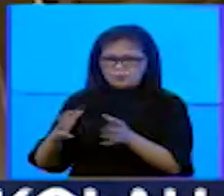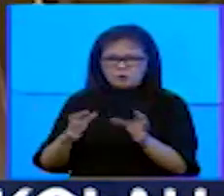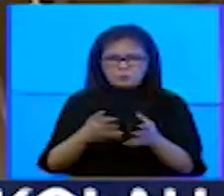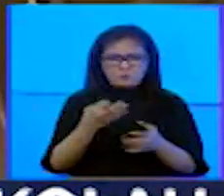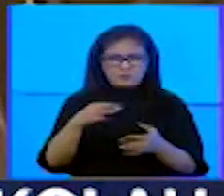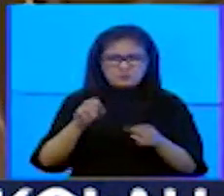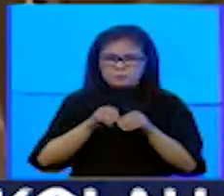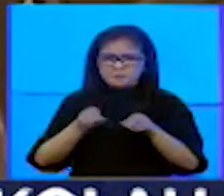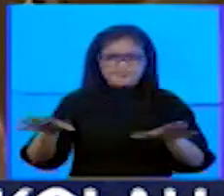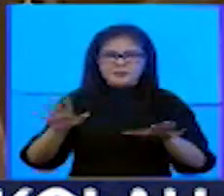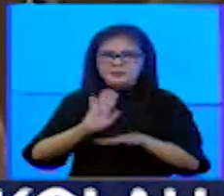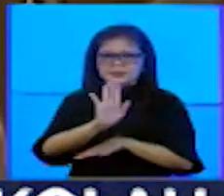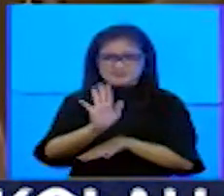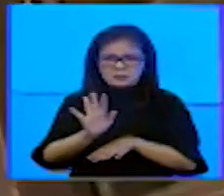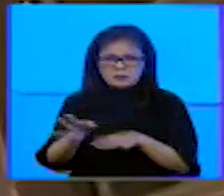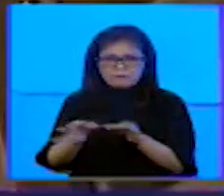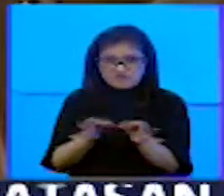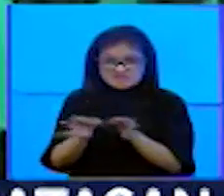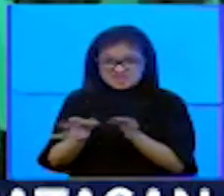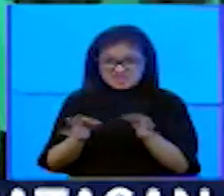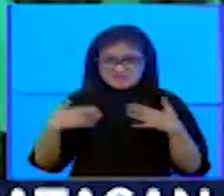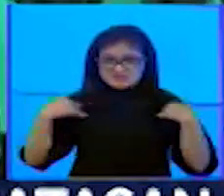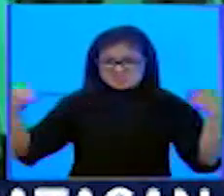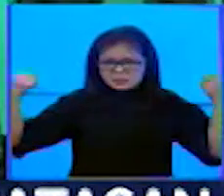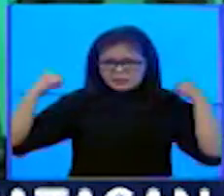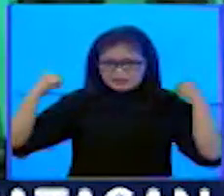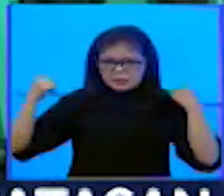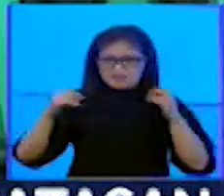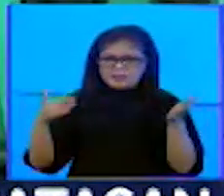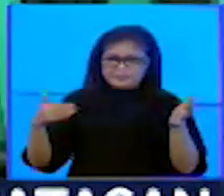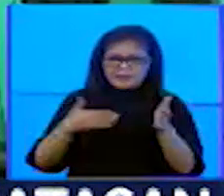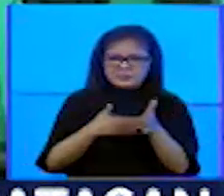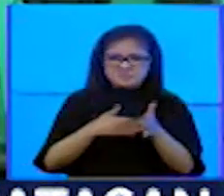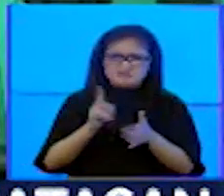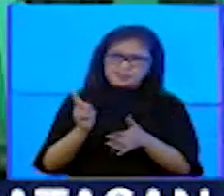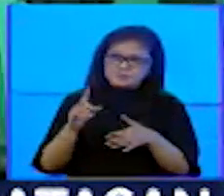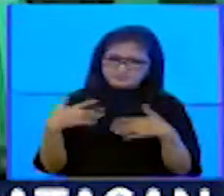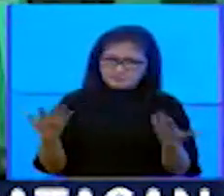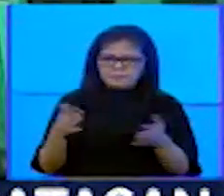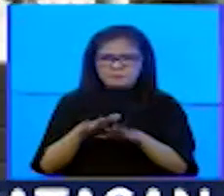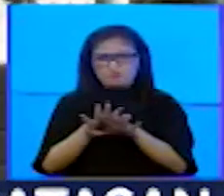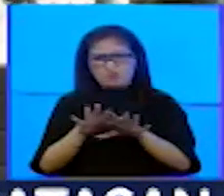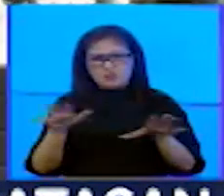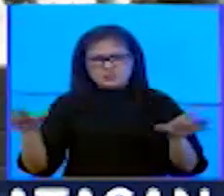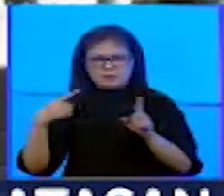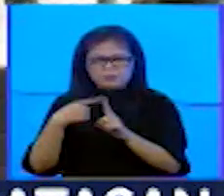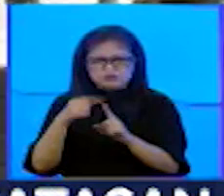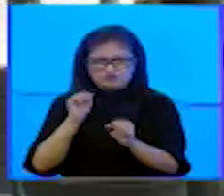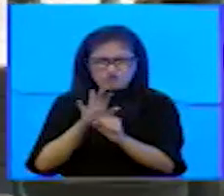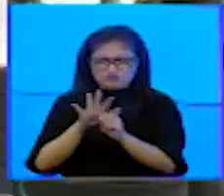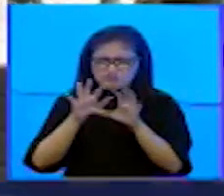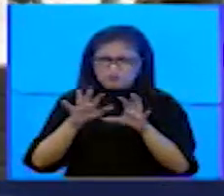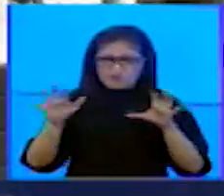terlebih seluruh layanan kesehatan Kota Depok mengalami keterbatasan karena banyaknya pasien covert nineteen ndak